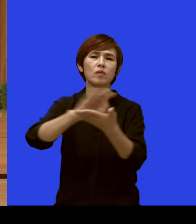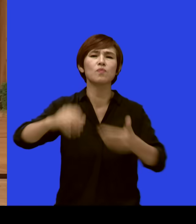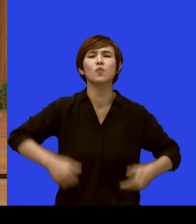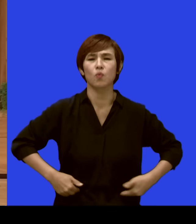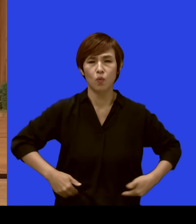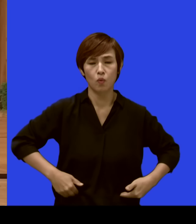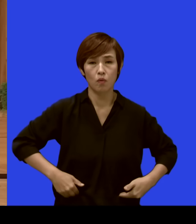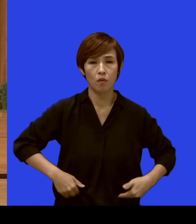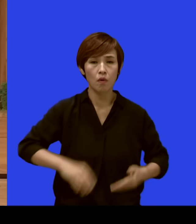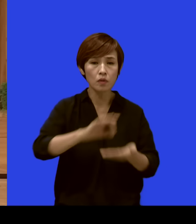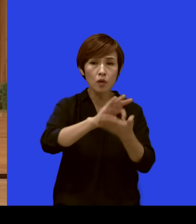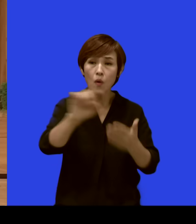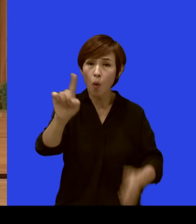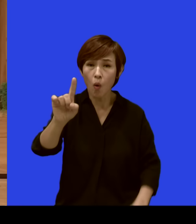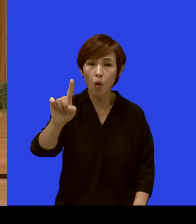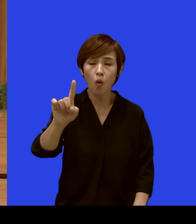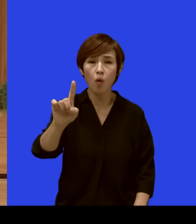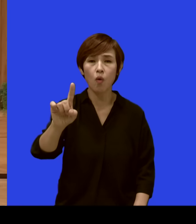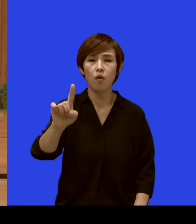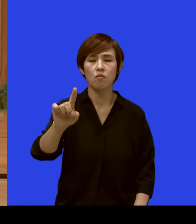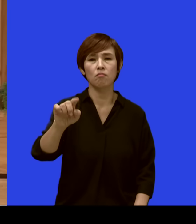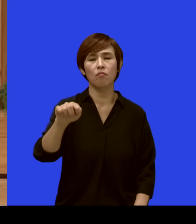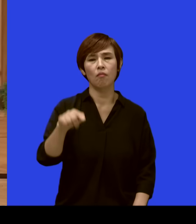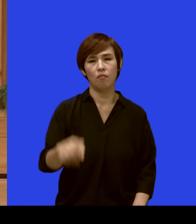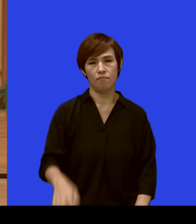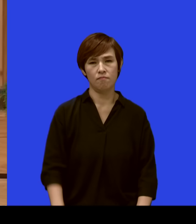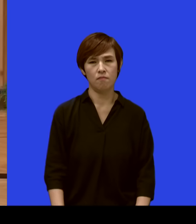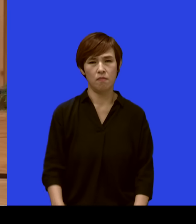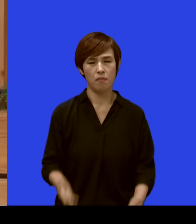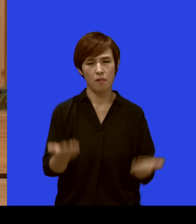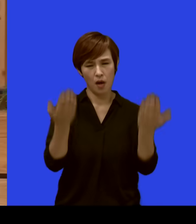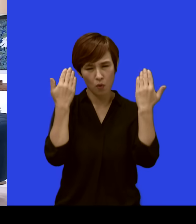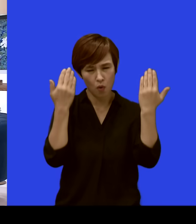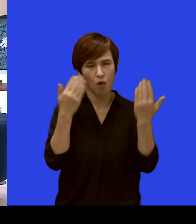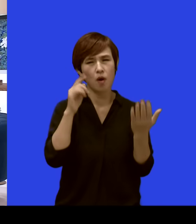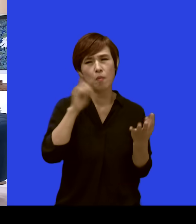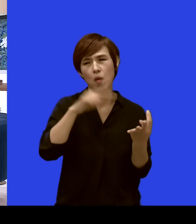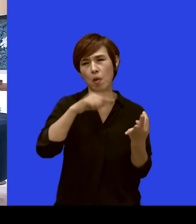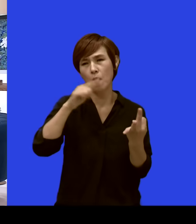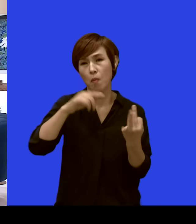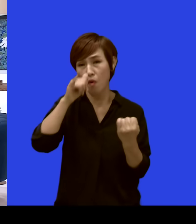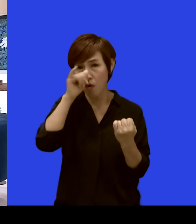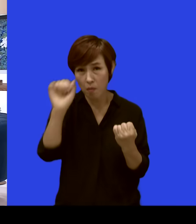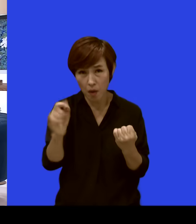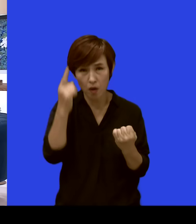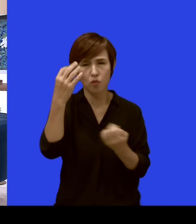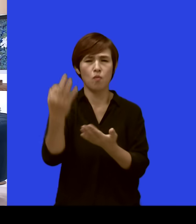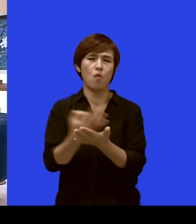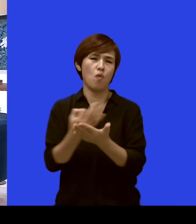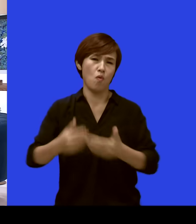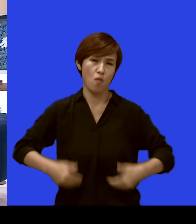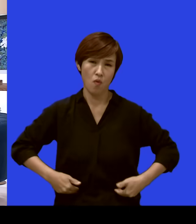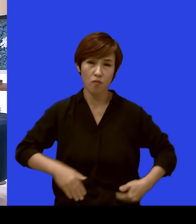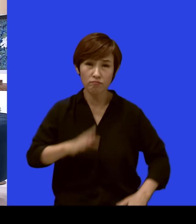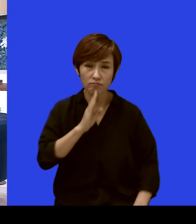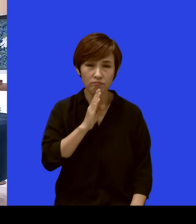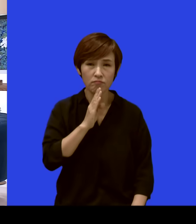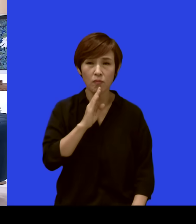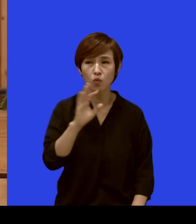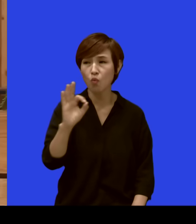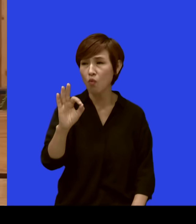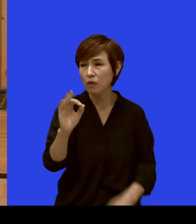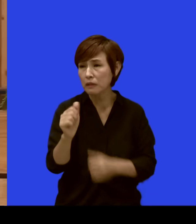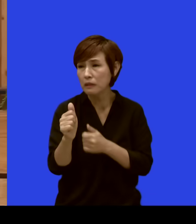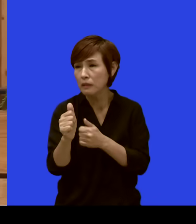그럼 왜 써야 되느냐? 그것을 가지고 누려야 할 것들, 뭐 우리 아이들 학비서부터 뭘 해야 될 것들이 있기 때문에 돈을 벌어야 된다고 생각하니까 돈을